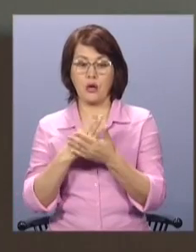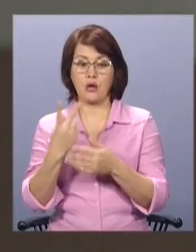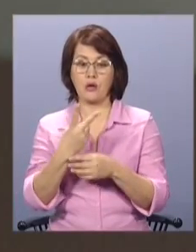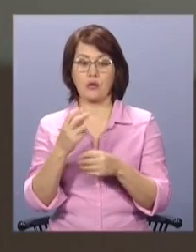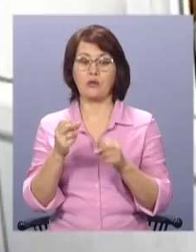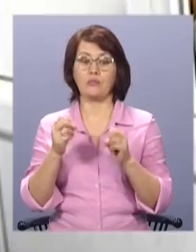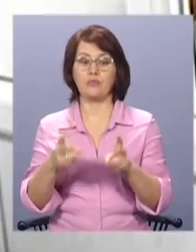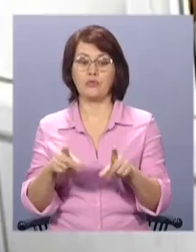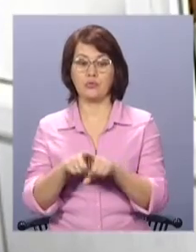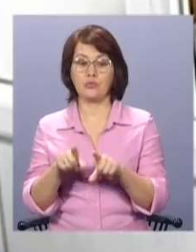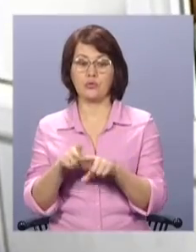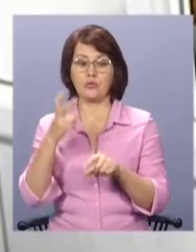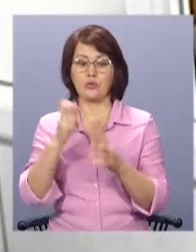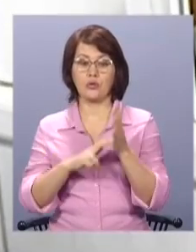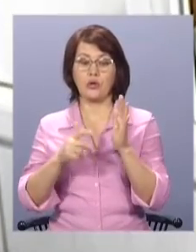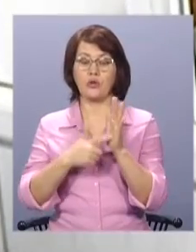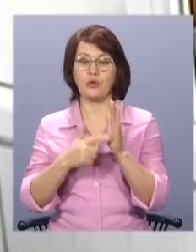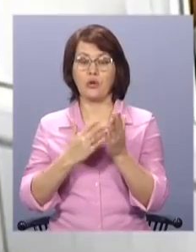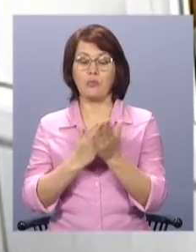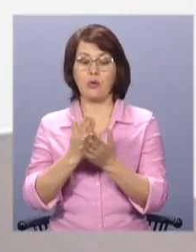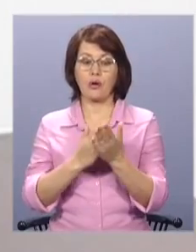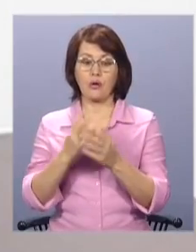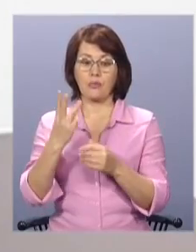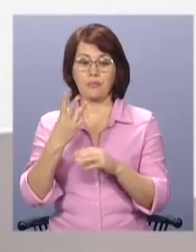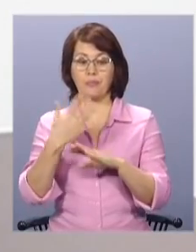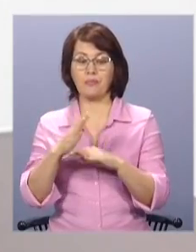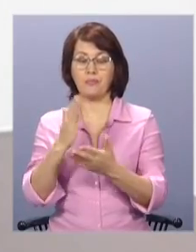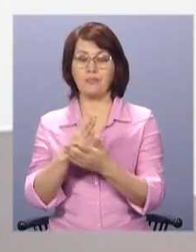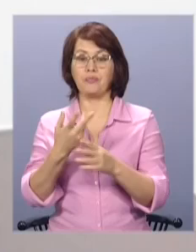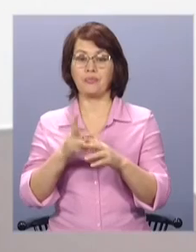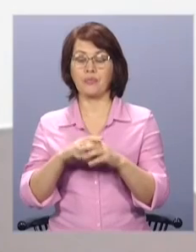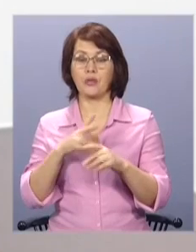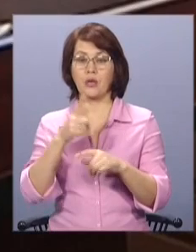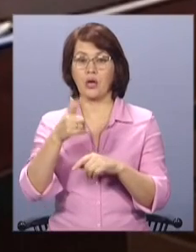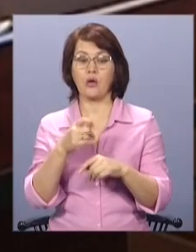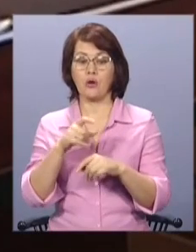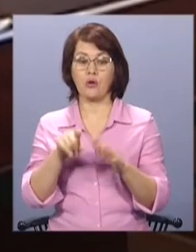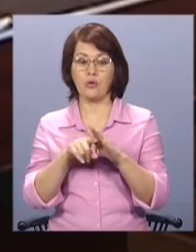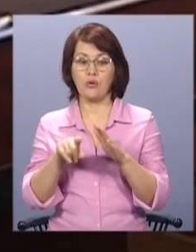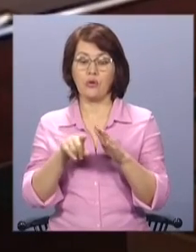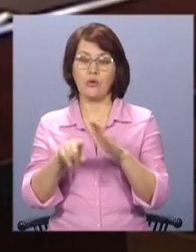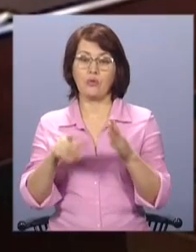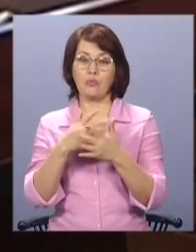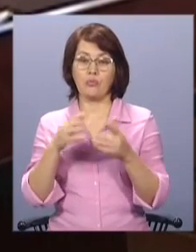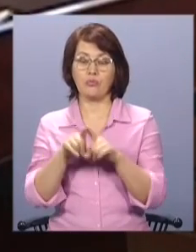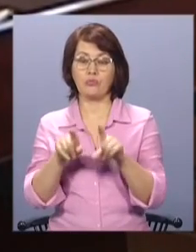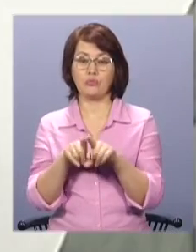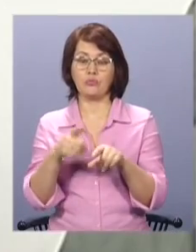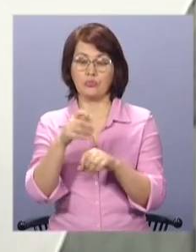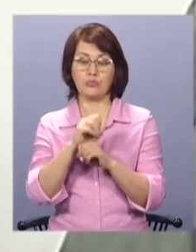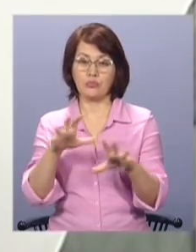қылмыстық кодекстің 287-ші бабы 3-ші тармағы бойынша, яғни қаруды, оқ-дәрілерді, жарылғыш заттарды